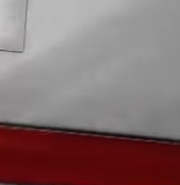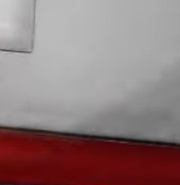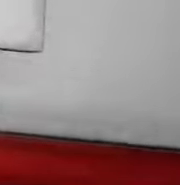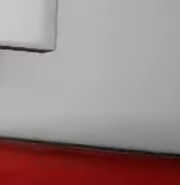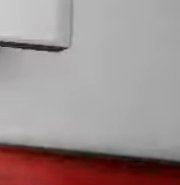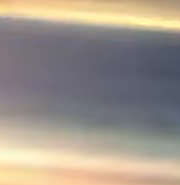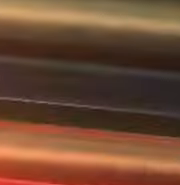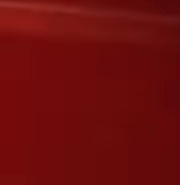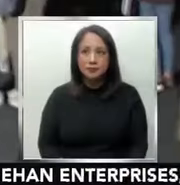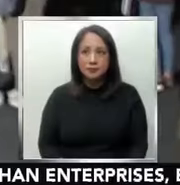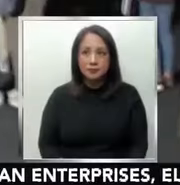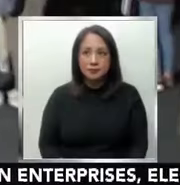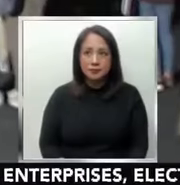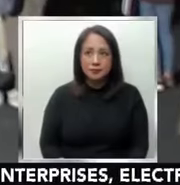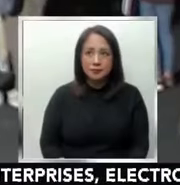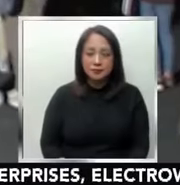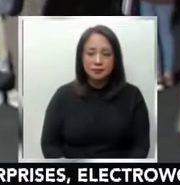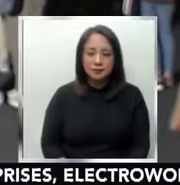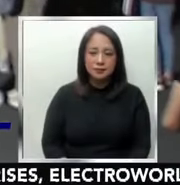Gaston